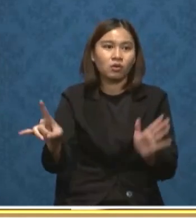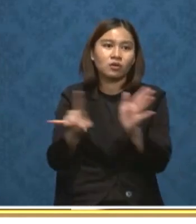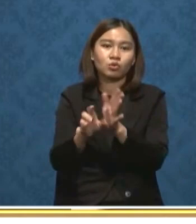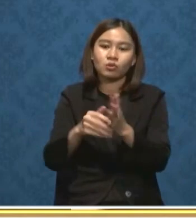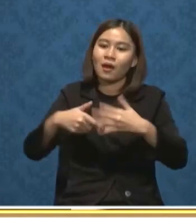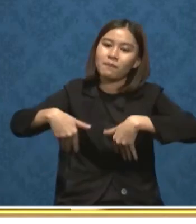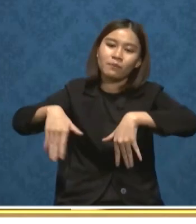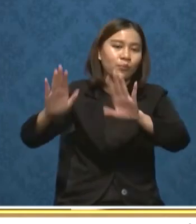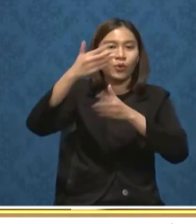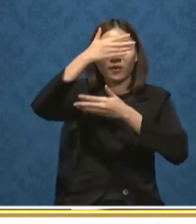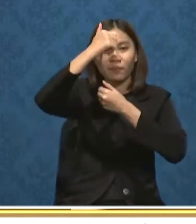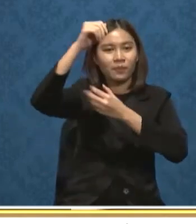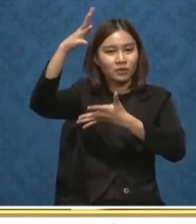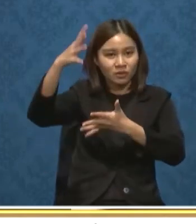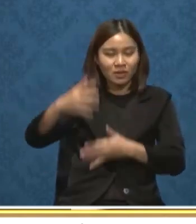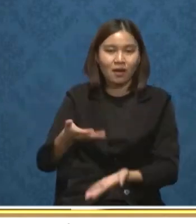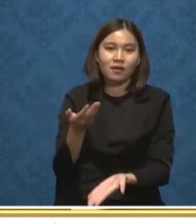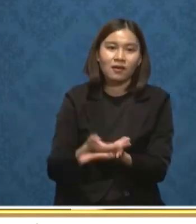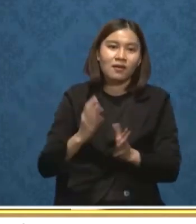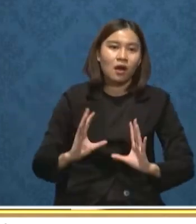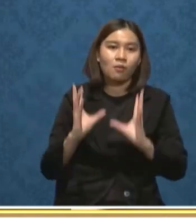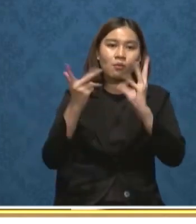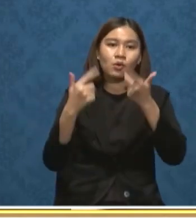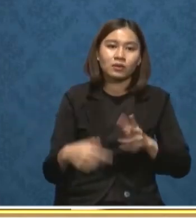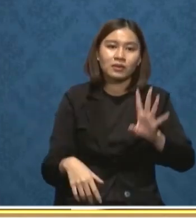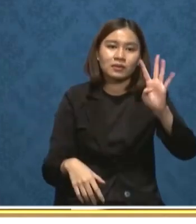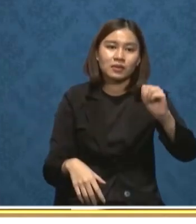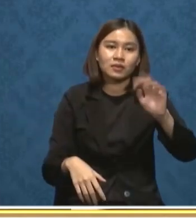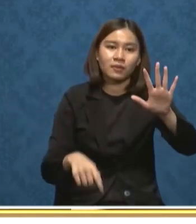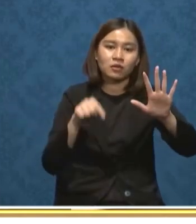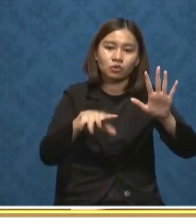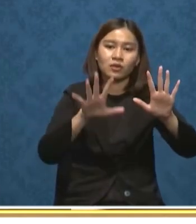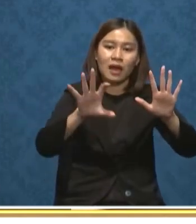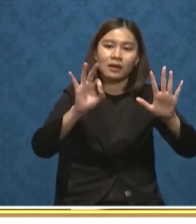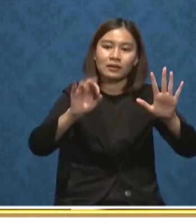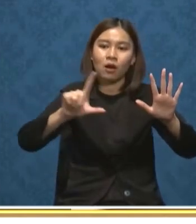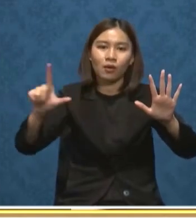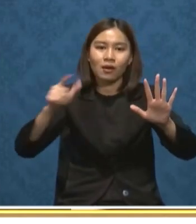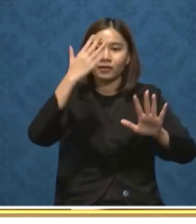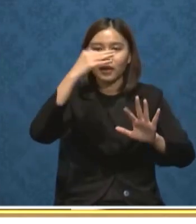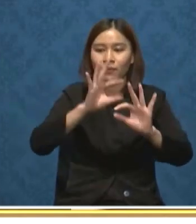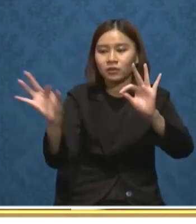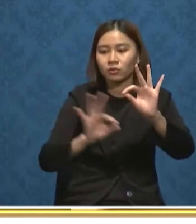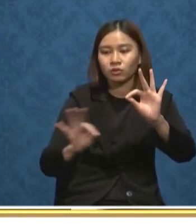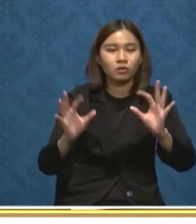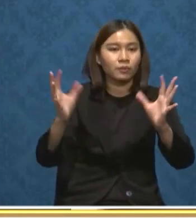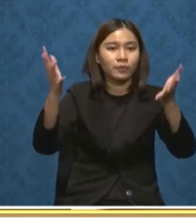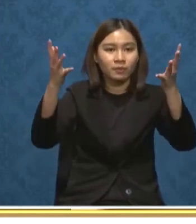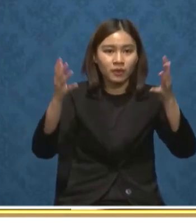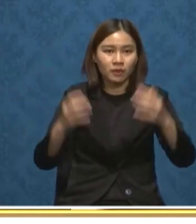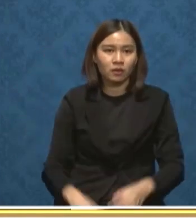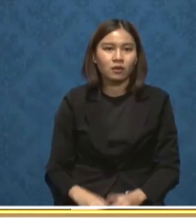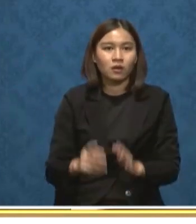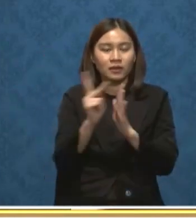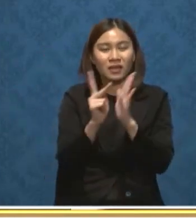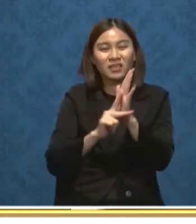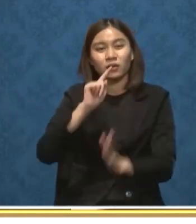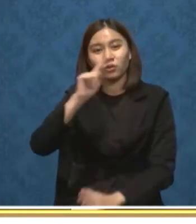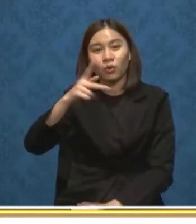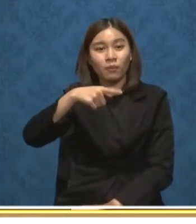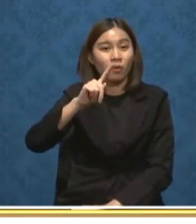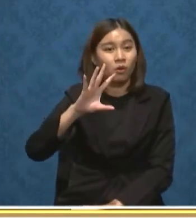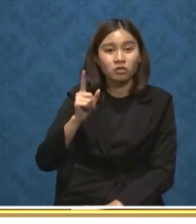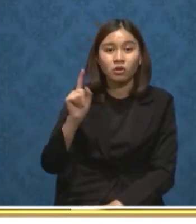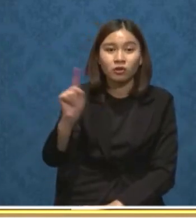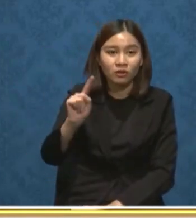ทิ้งล้างภารณงบประมาณ 45.59 ลานบาททำไมไมลายงใลายงาน คาดไปถึประประช. ตอนนไปถงไหน